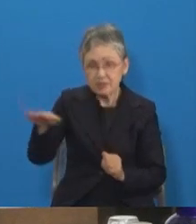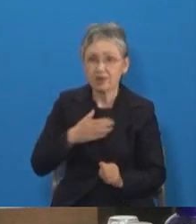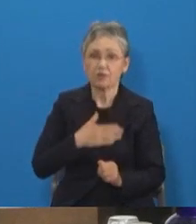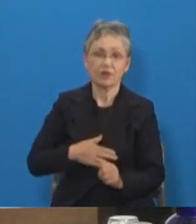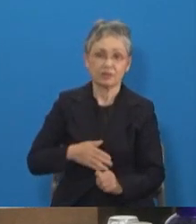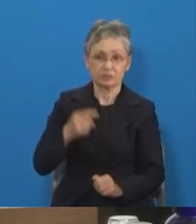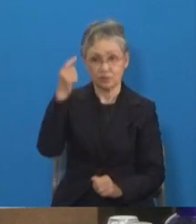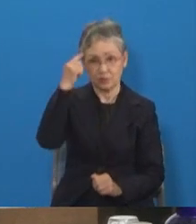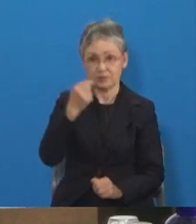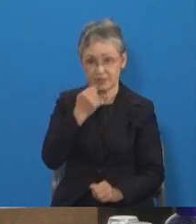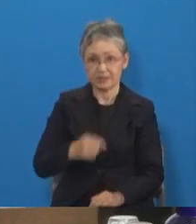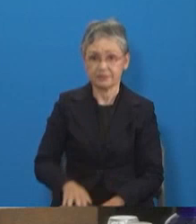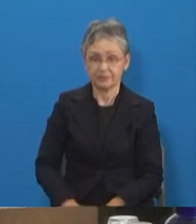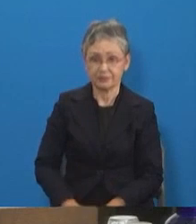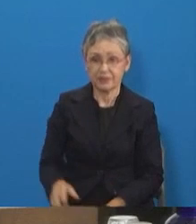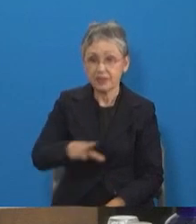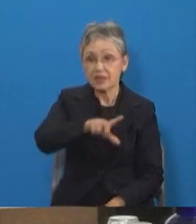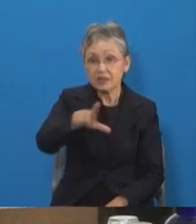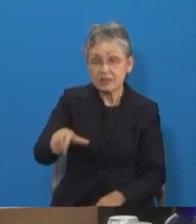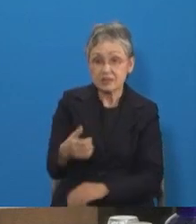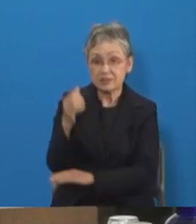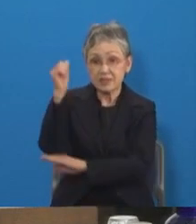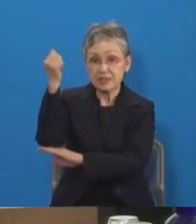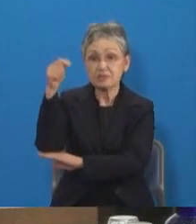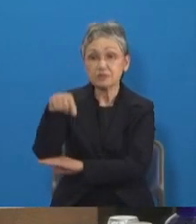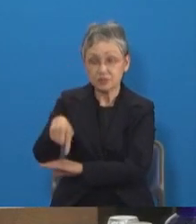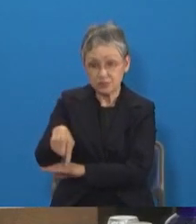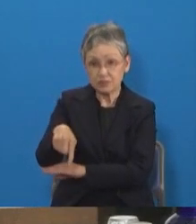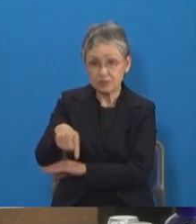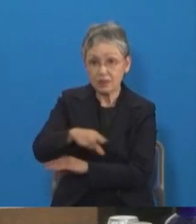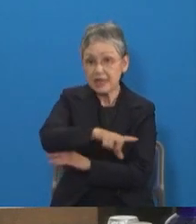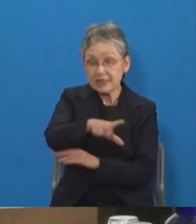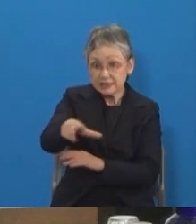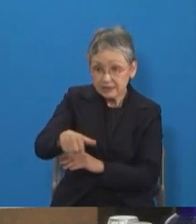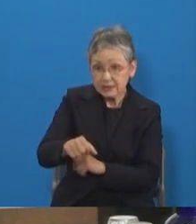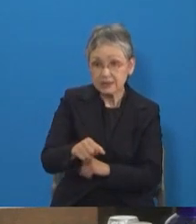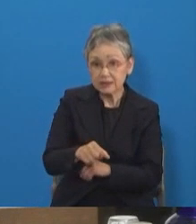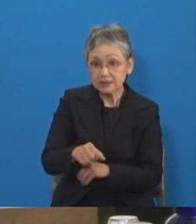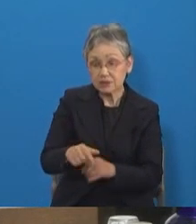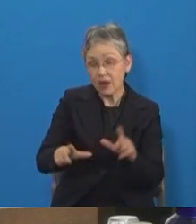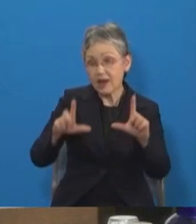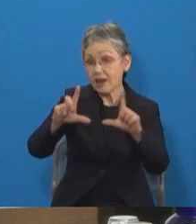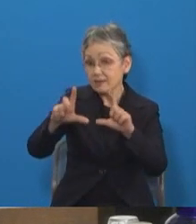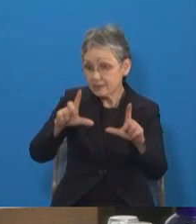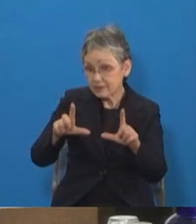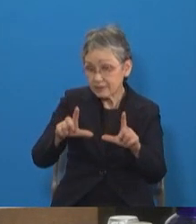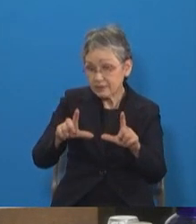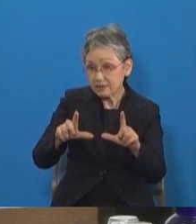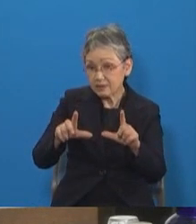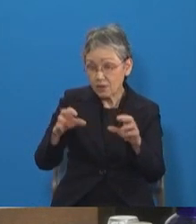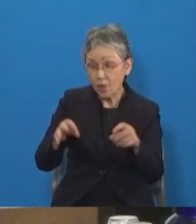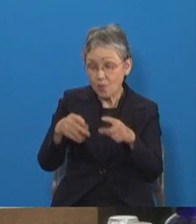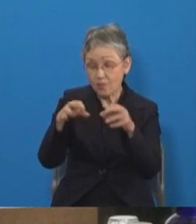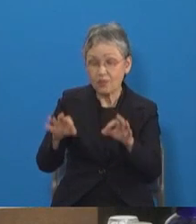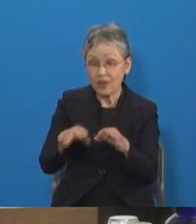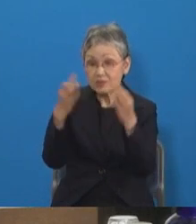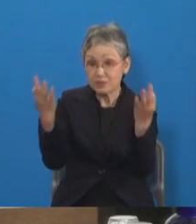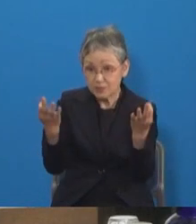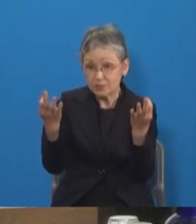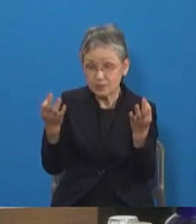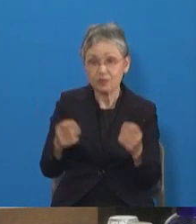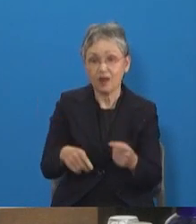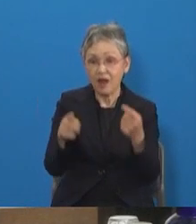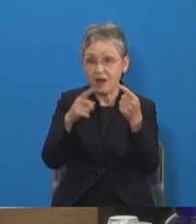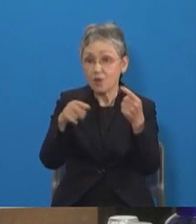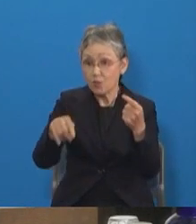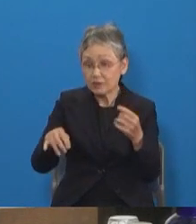市民新聞や地域の防災訓練等での周知のほか、LINE や Twitter、Facebook の京都市公式アカウント、SNS やウェブ